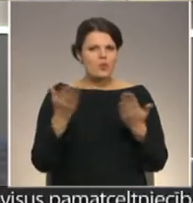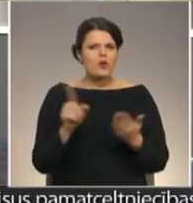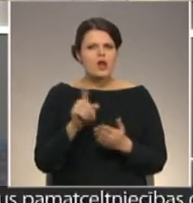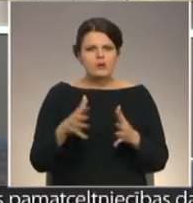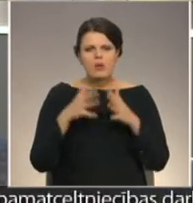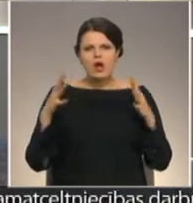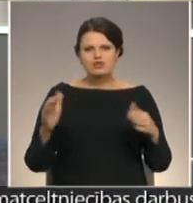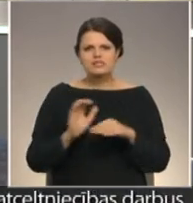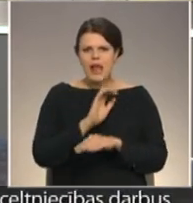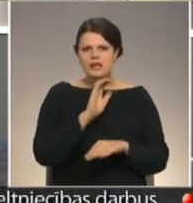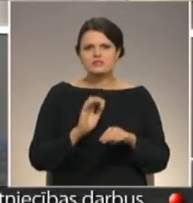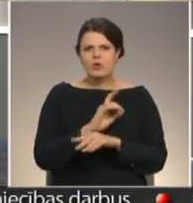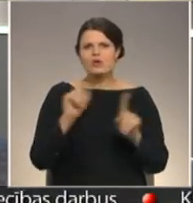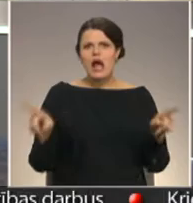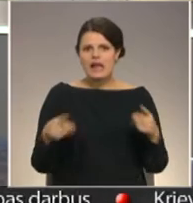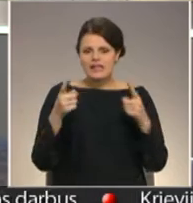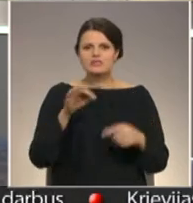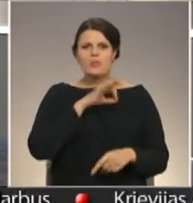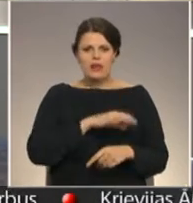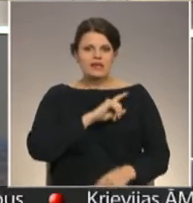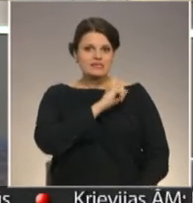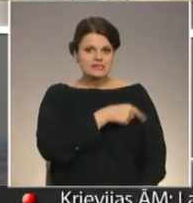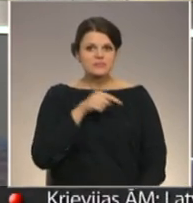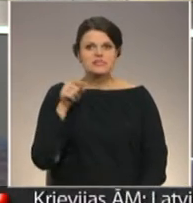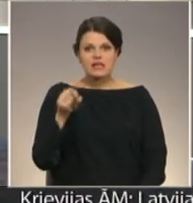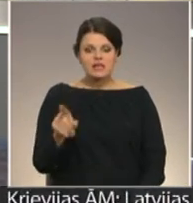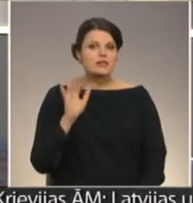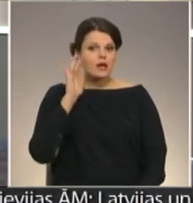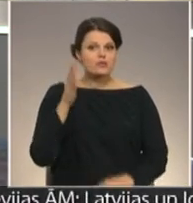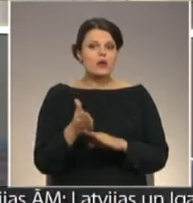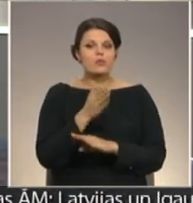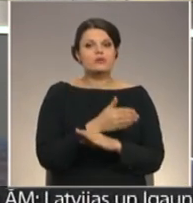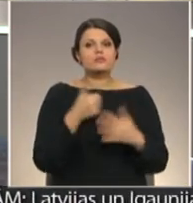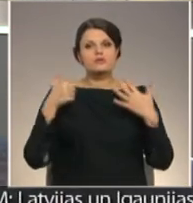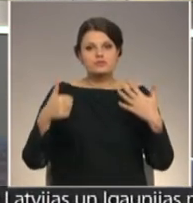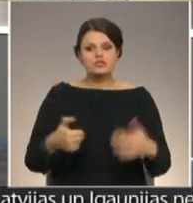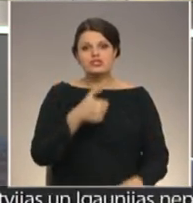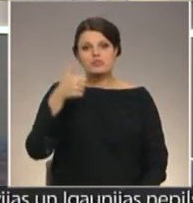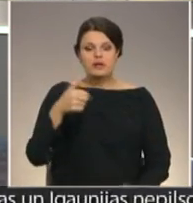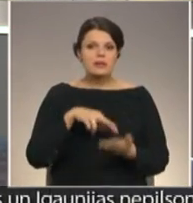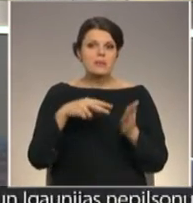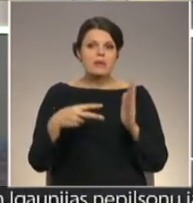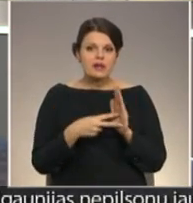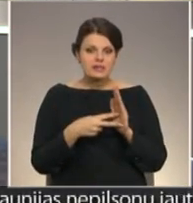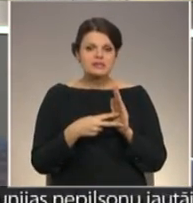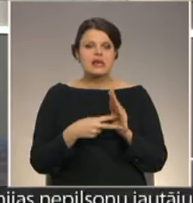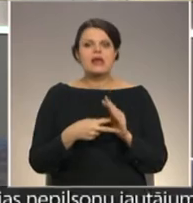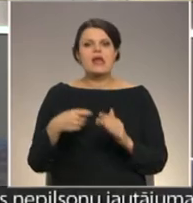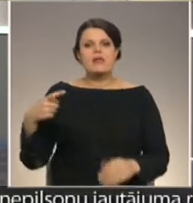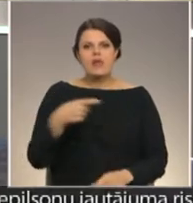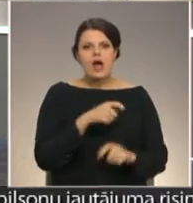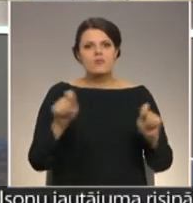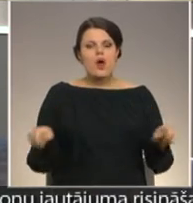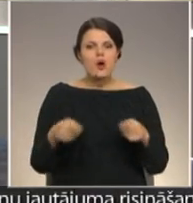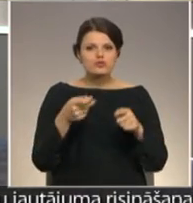nozare, kurā ir plašas eksporta attīstības un peļņas iespējas. Tādu nākotni pirms 6 gadiem paredzēja lieku